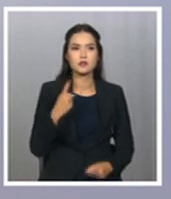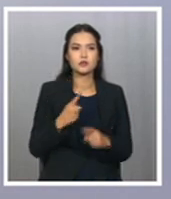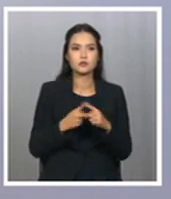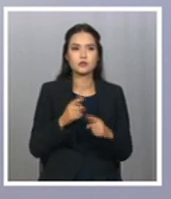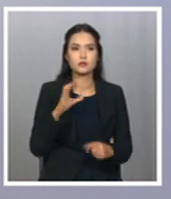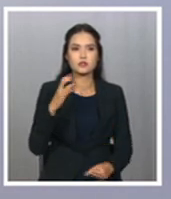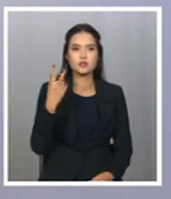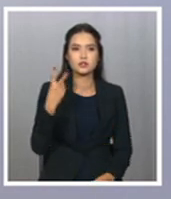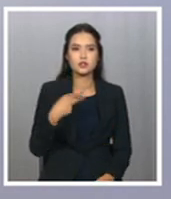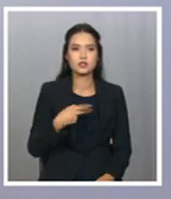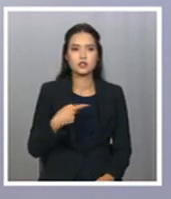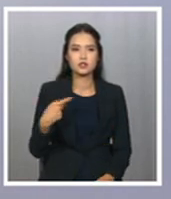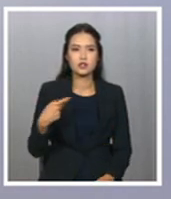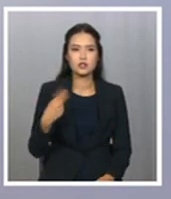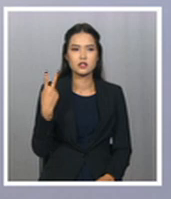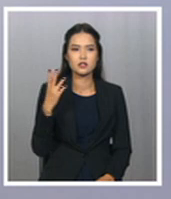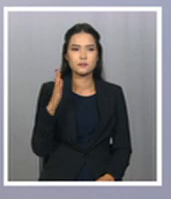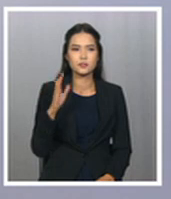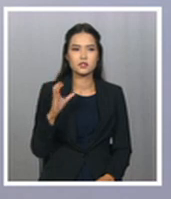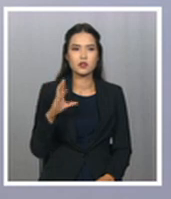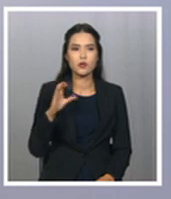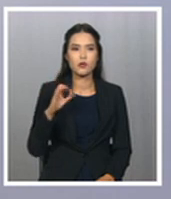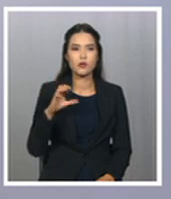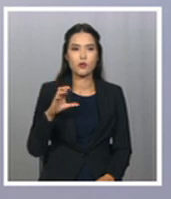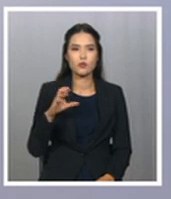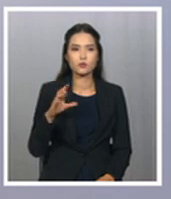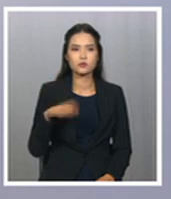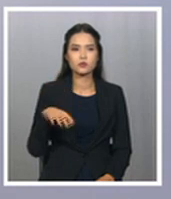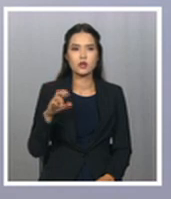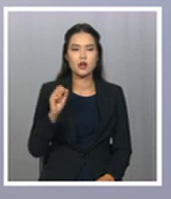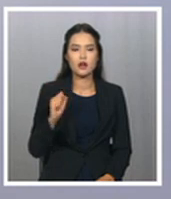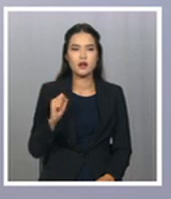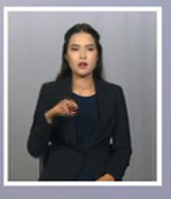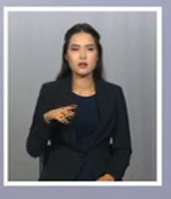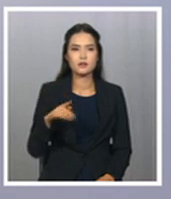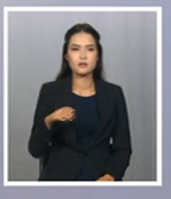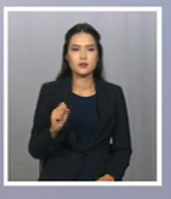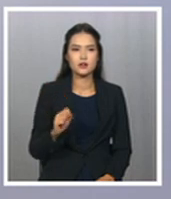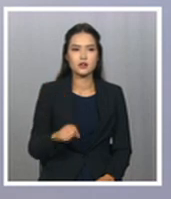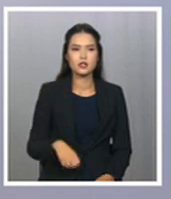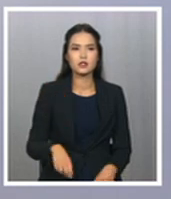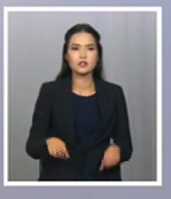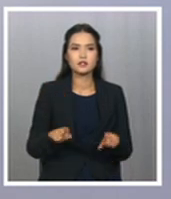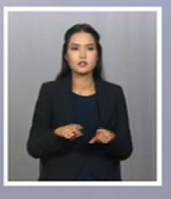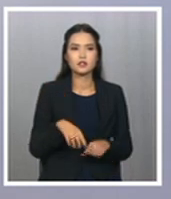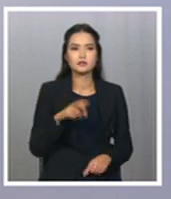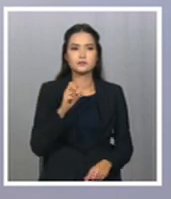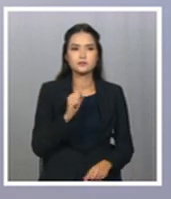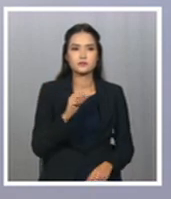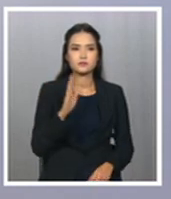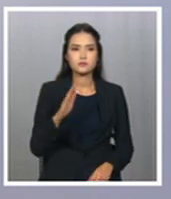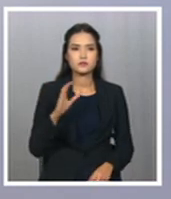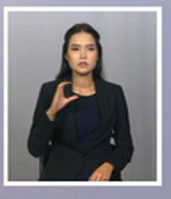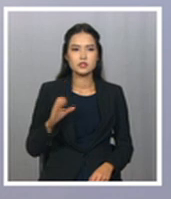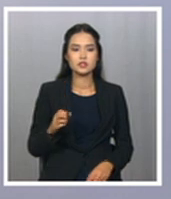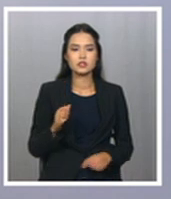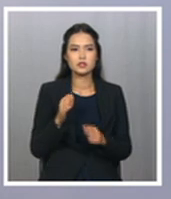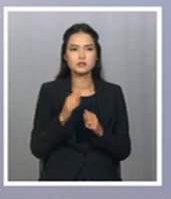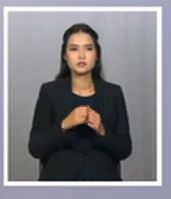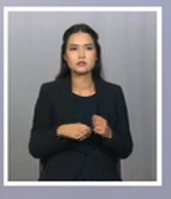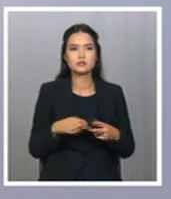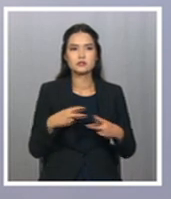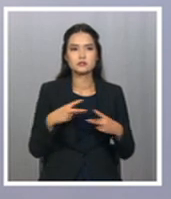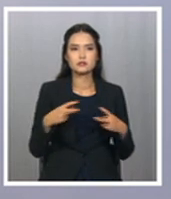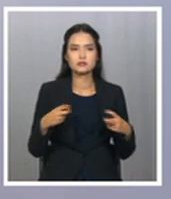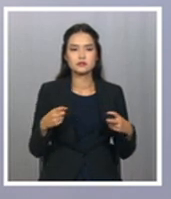квадрат азайтылған 2BC көбейту косинус альфа. Өрнегінде А, Б, С-ның орнына сан мәндерін қойып шығамыз.